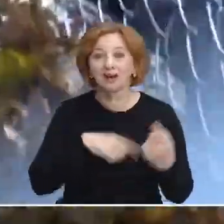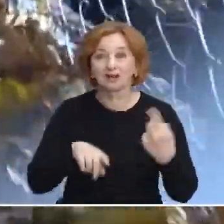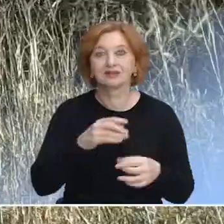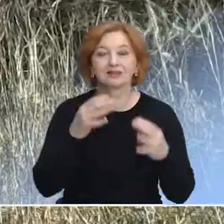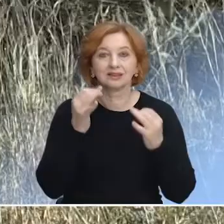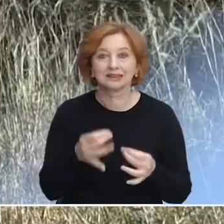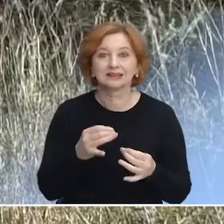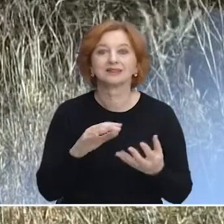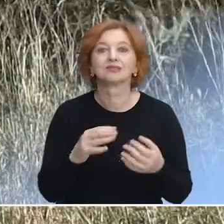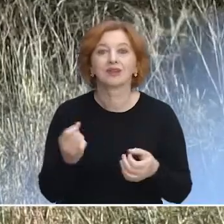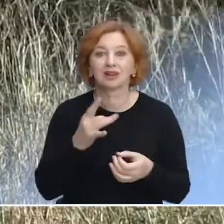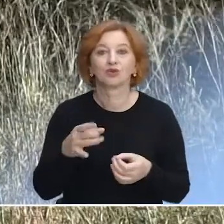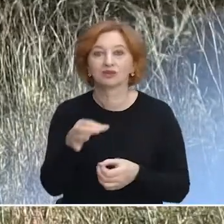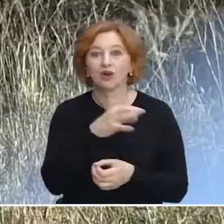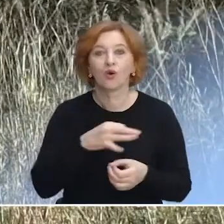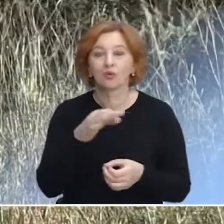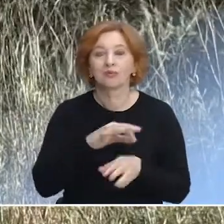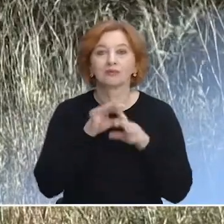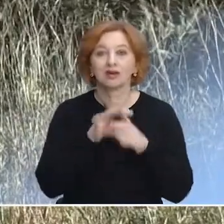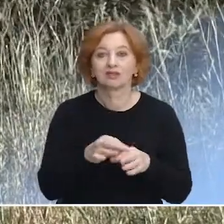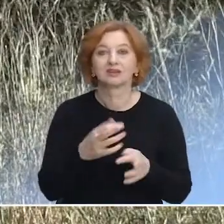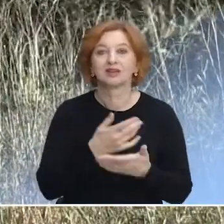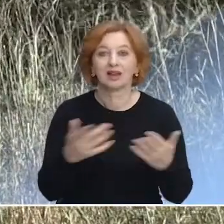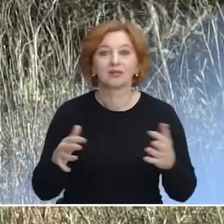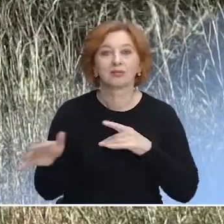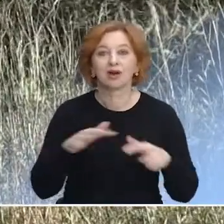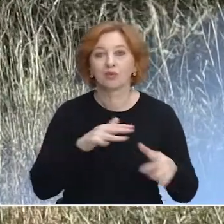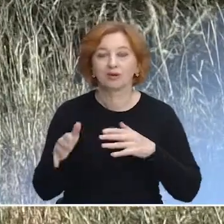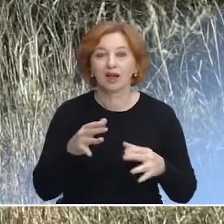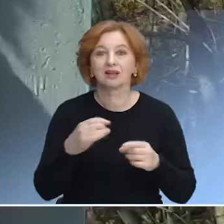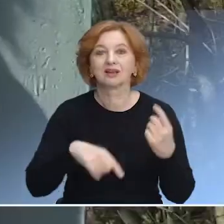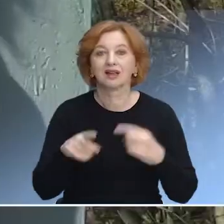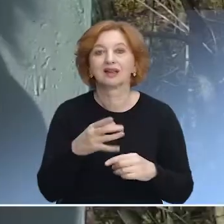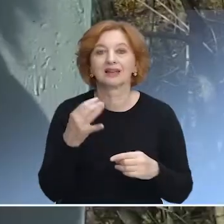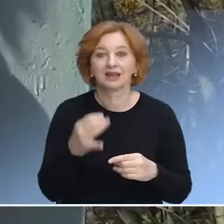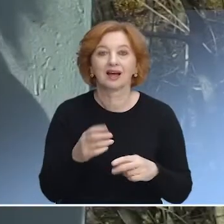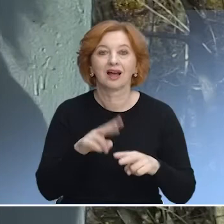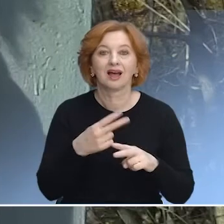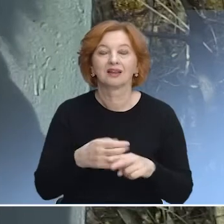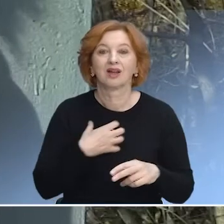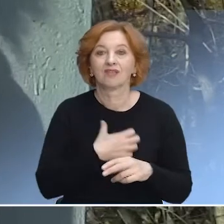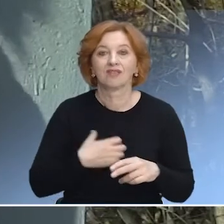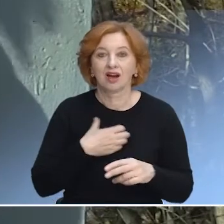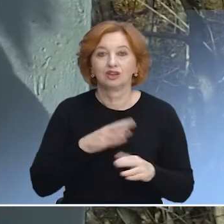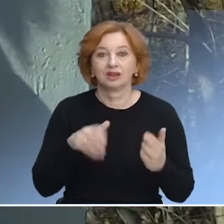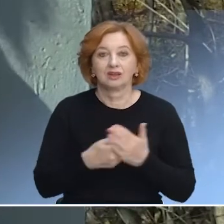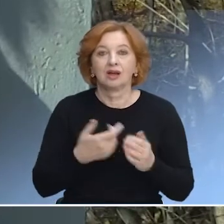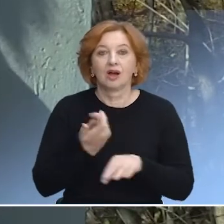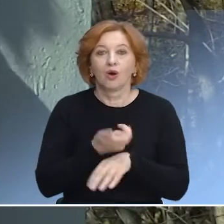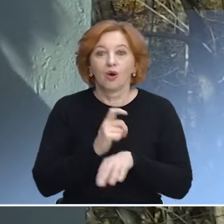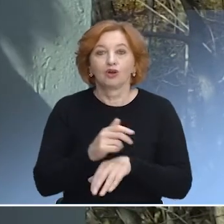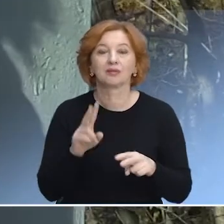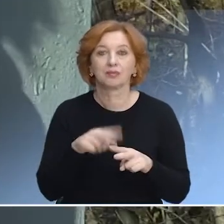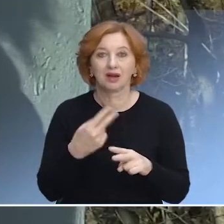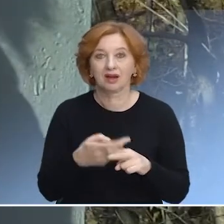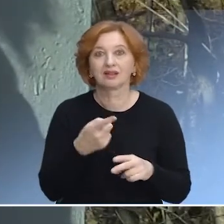конце октября жители поселка Западный пошли по обновленному мосту. Сегодня это для нас очень актуальное выполнение